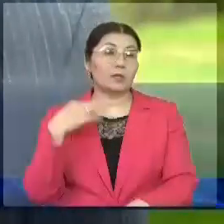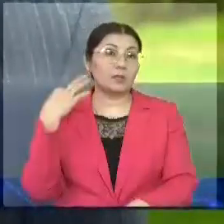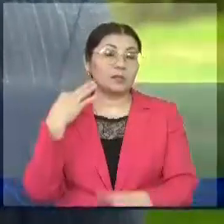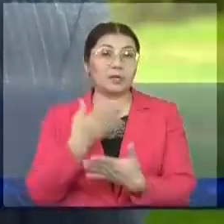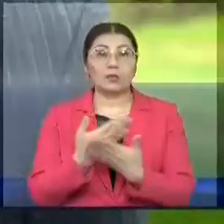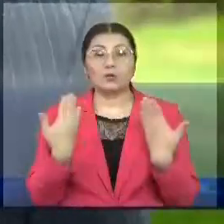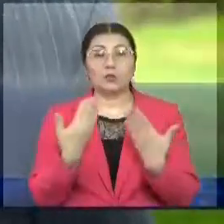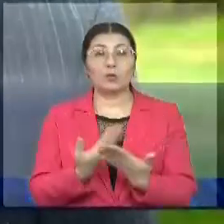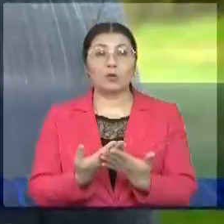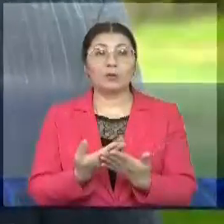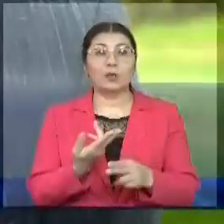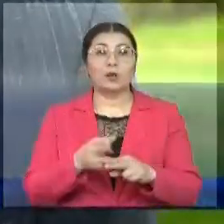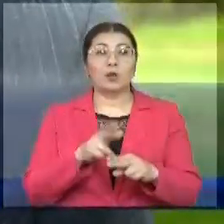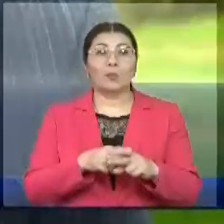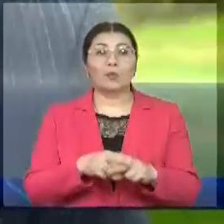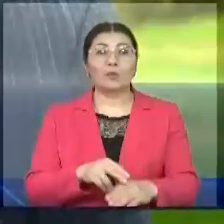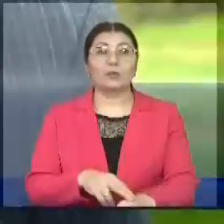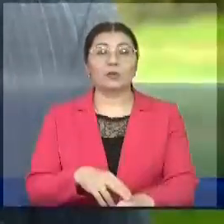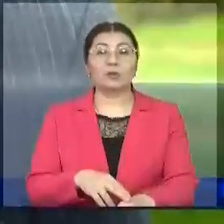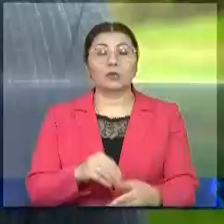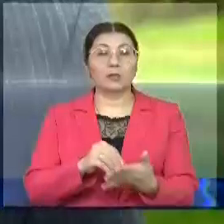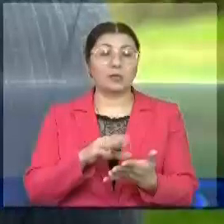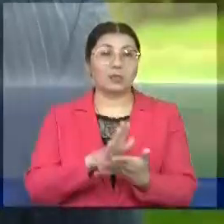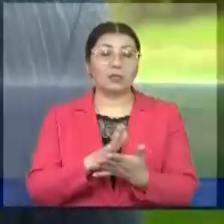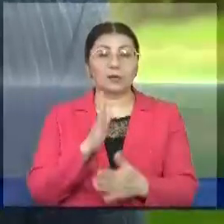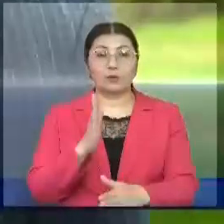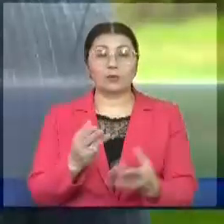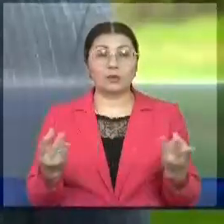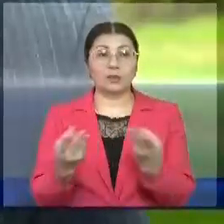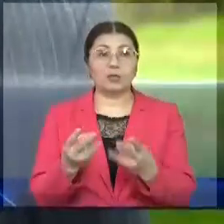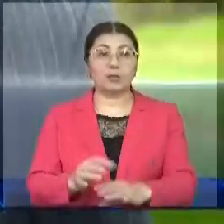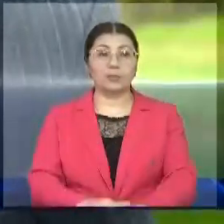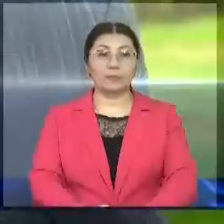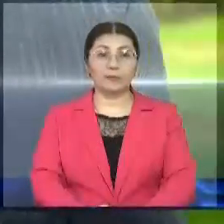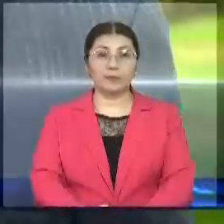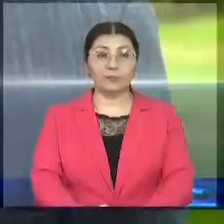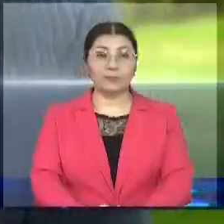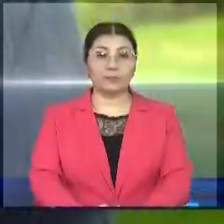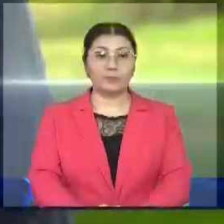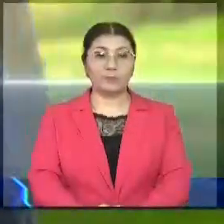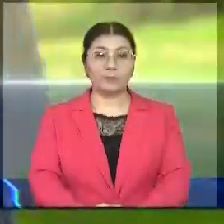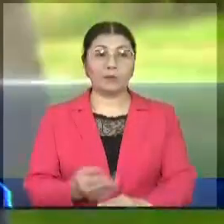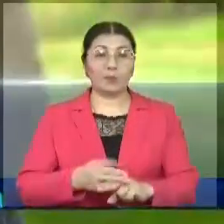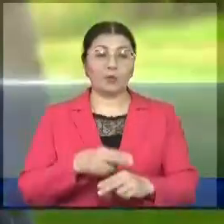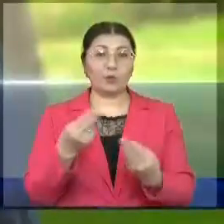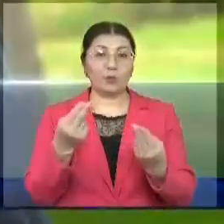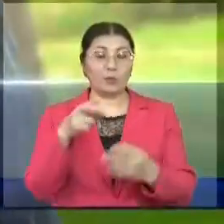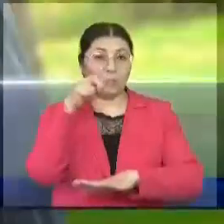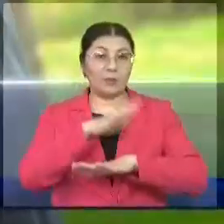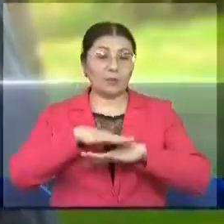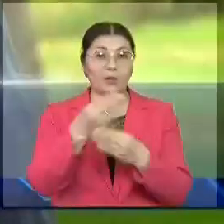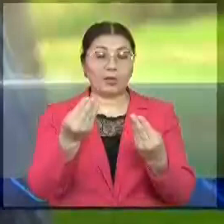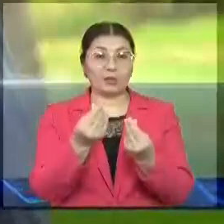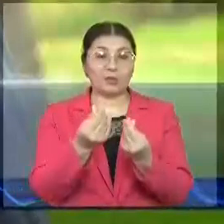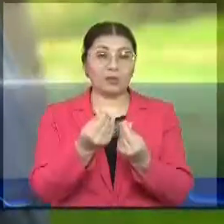ауыл шаруашылығы базасында, яғни ИСЖ дейміз ғой, сонда тіркелу болу керек. Сөйтіп бақылап жатыр. Енді ол мемлекеттің қаражаты болғаннан кейін бұны комиссия